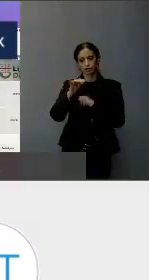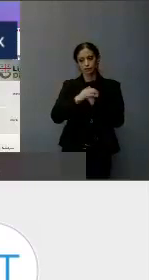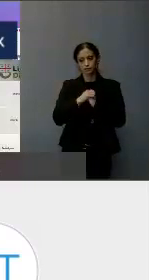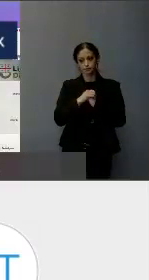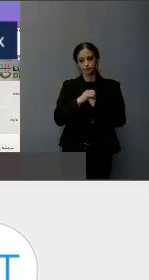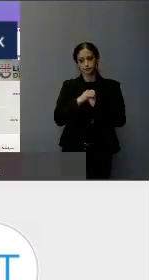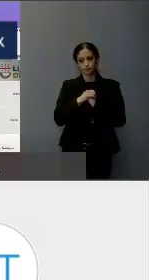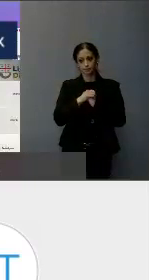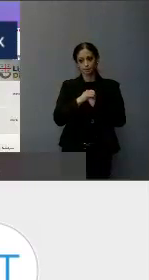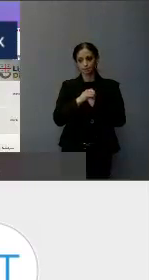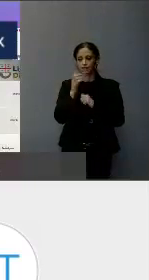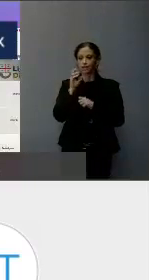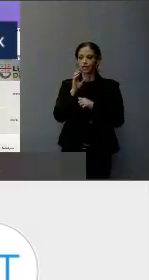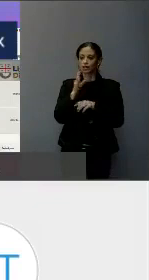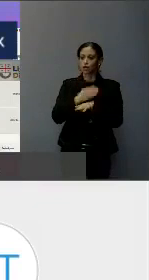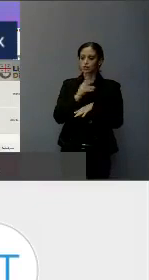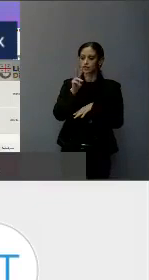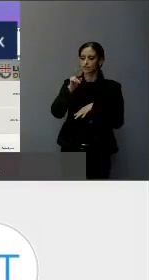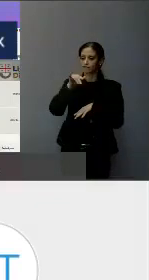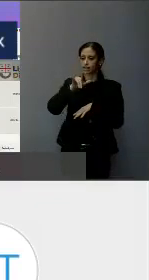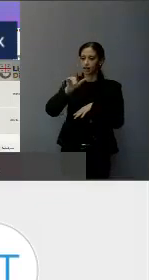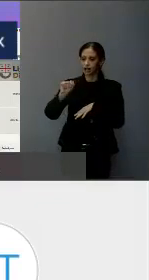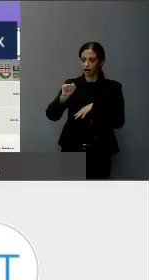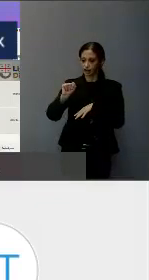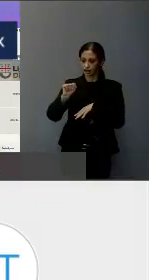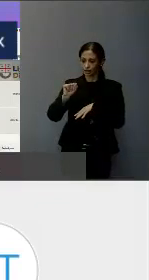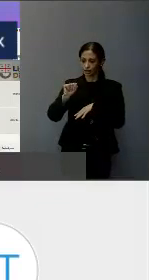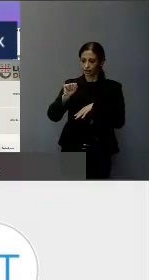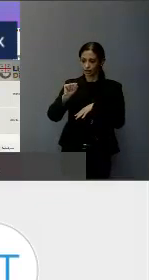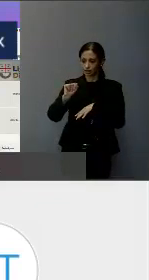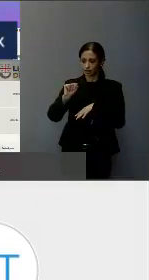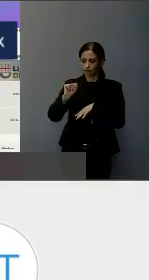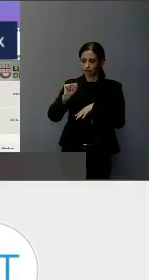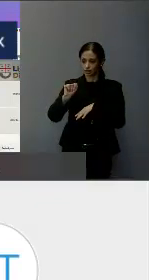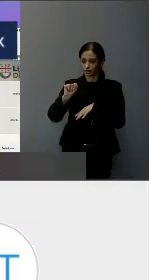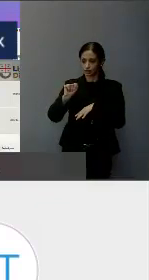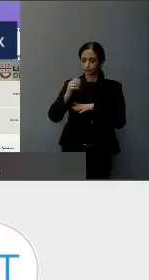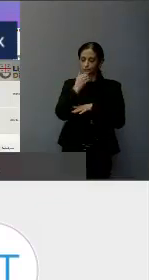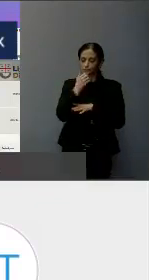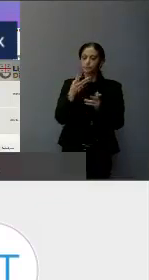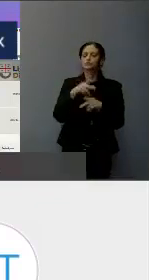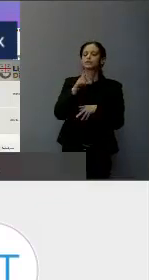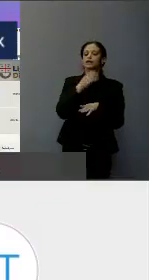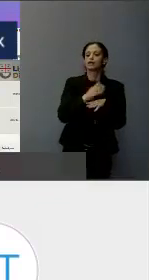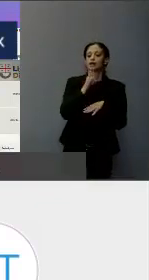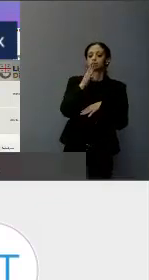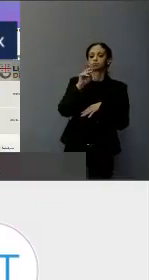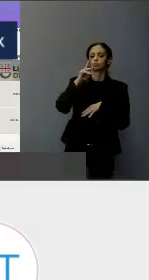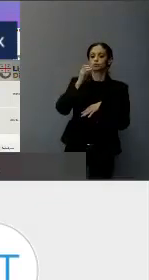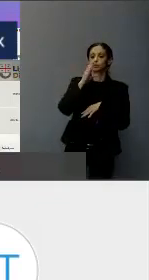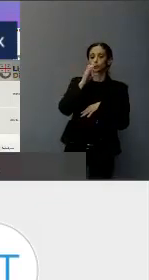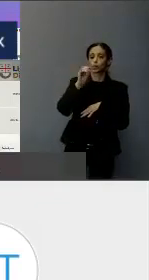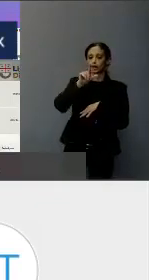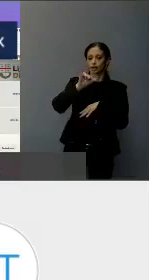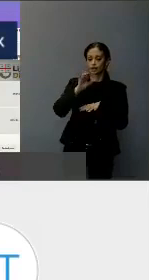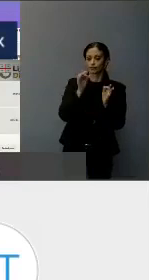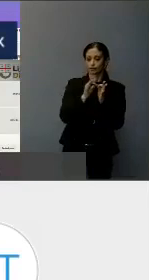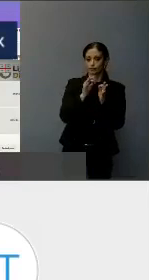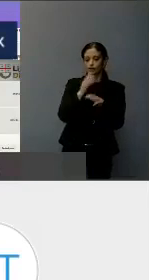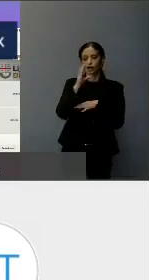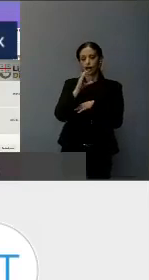su questo si sul 235 allora consigliera bruccoleri favorevole consigliere